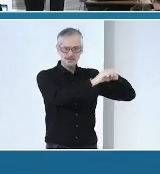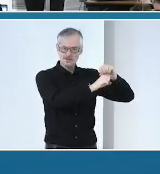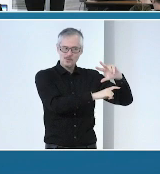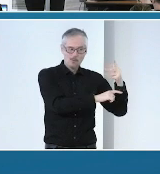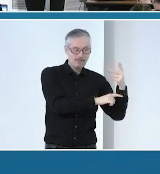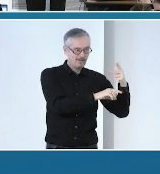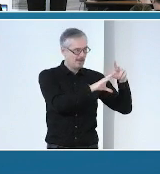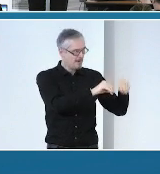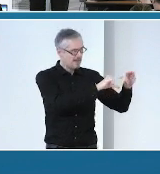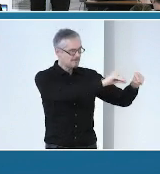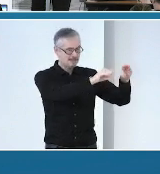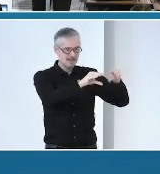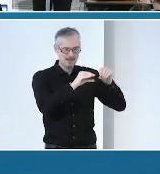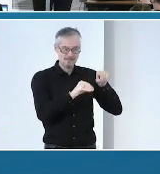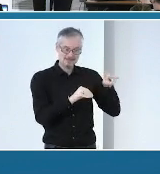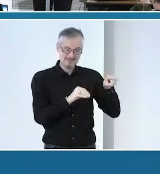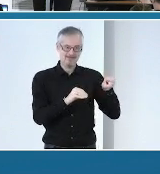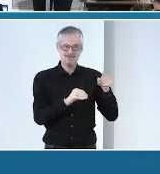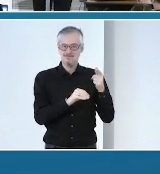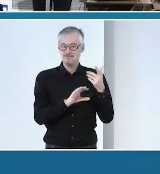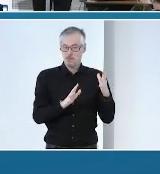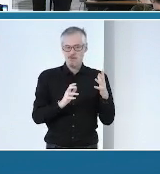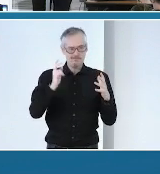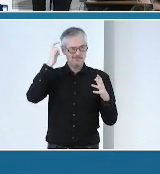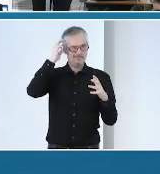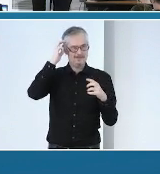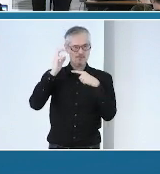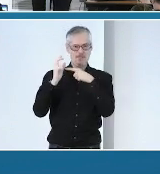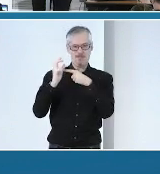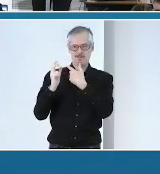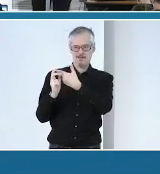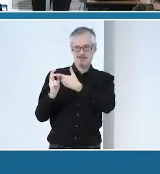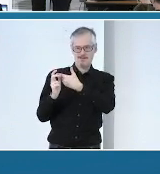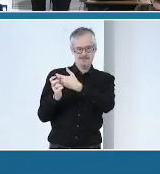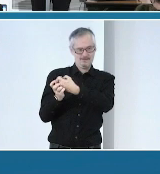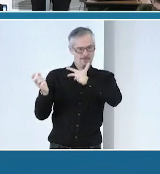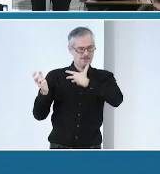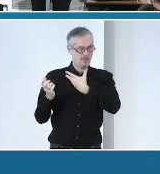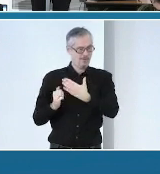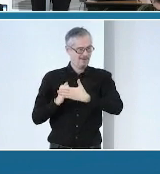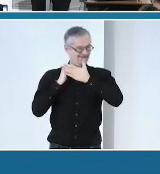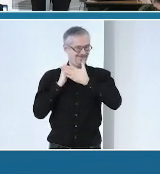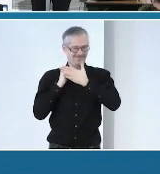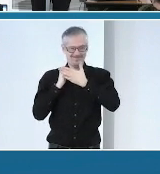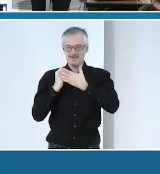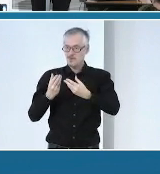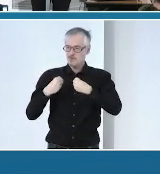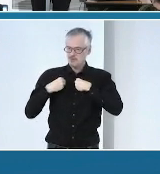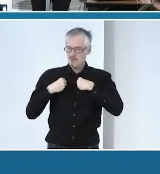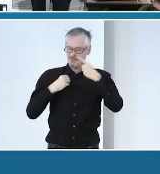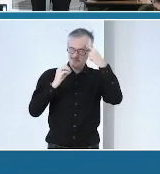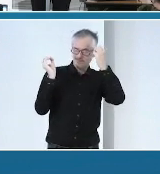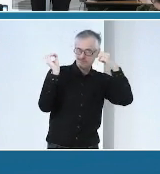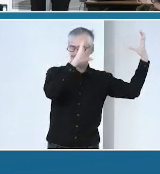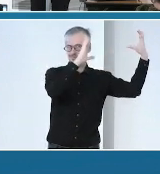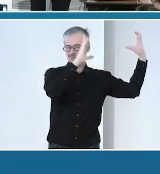ma maison, et bien l'information vestibulaire est aussi importante dans cette